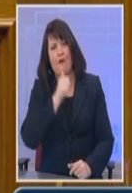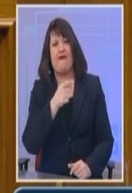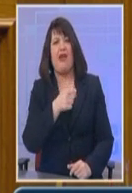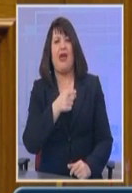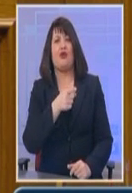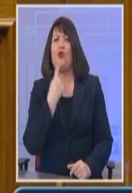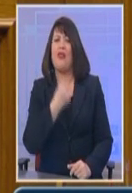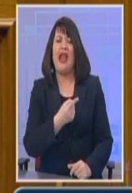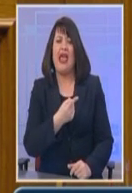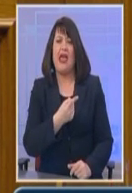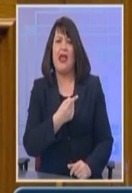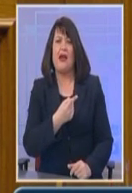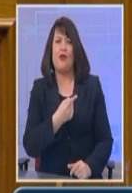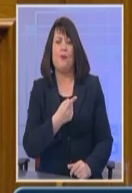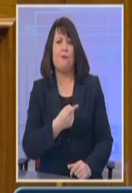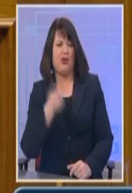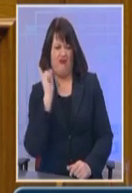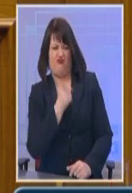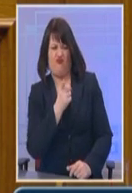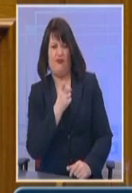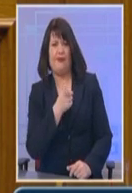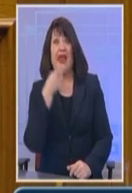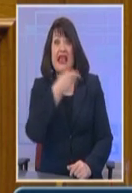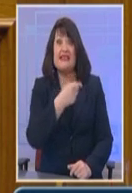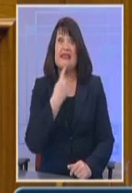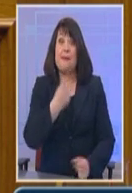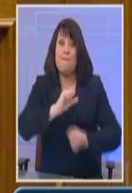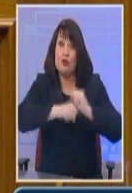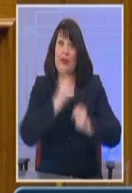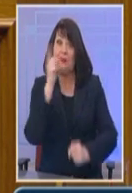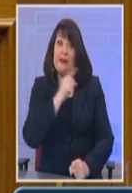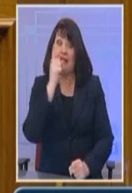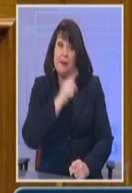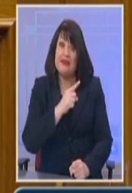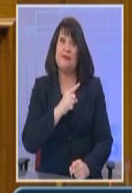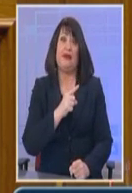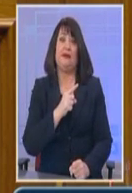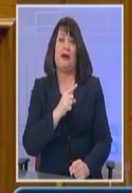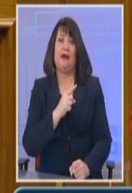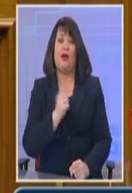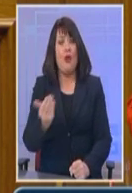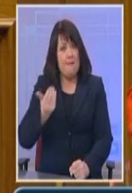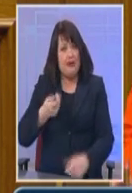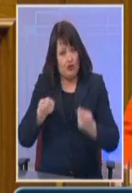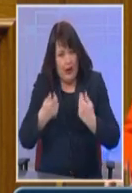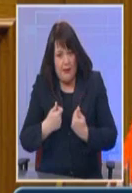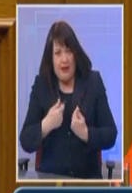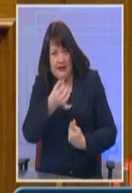που συνεχίζετε να το κάνετε. Σας κακίζουμε που προσπαθείτε συνεχώς να πείτε ψέματα σε βάρος των προηγούμενων.